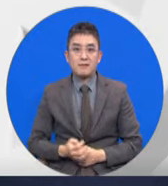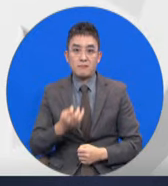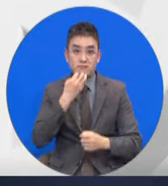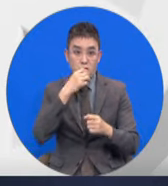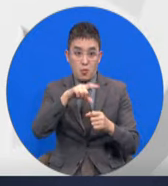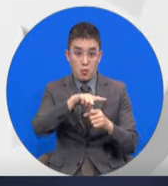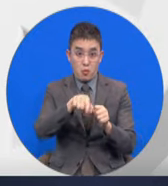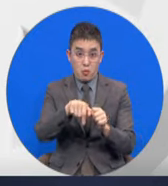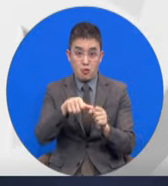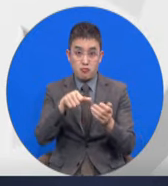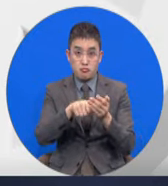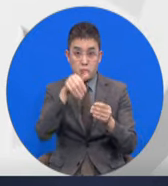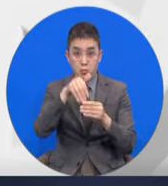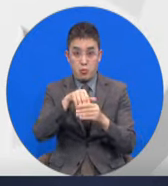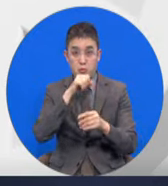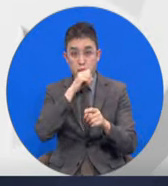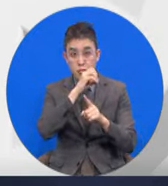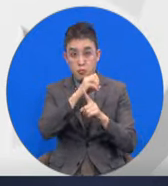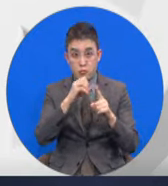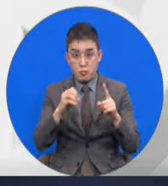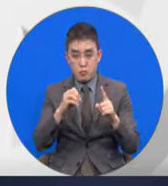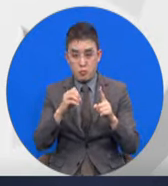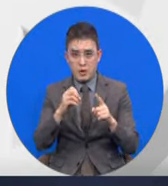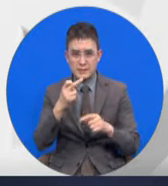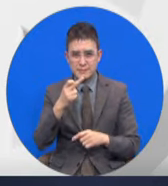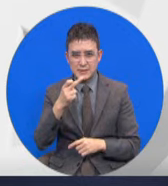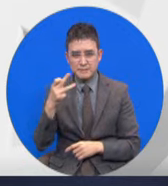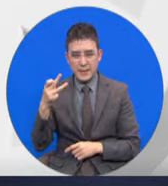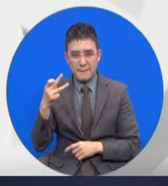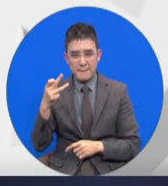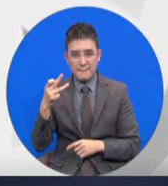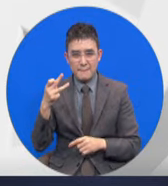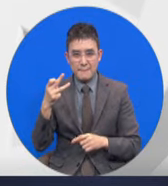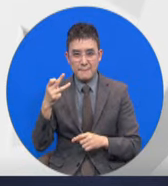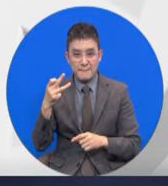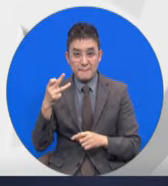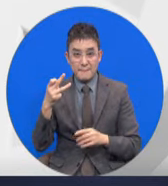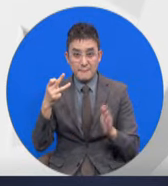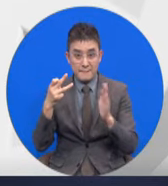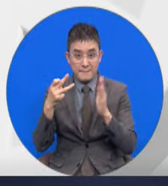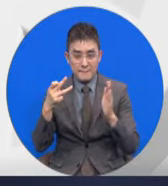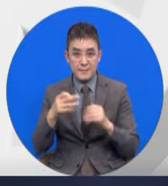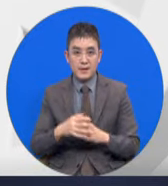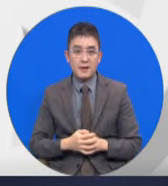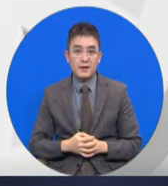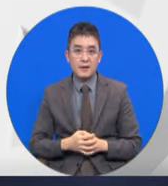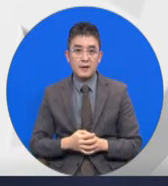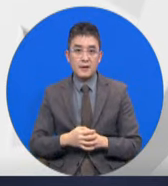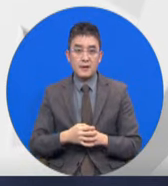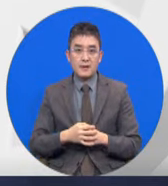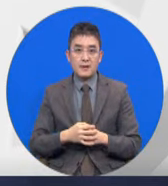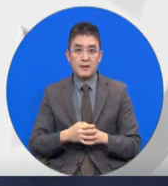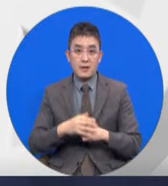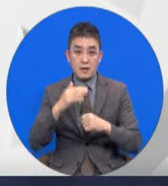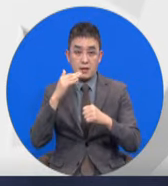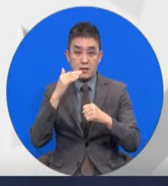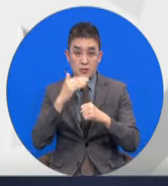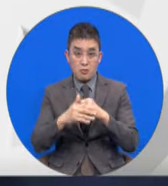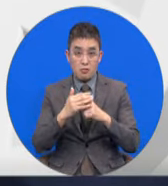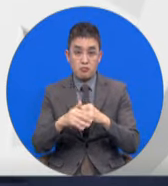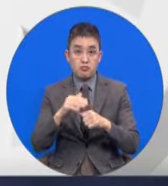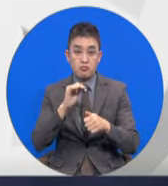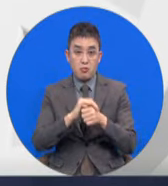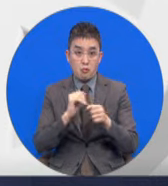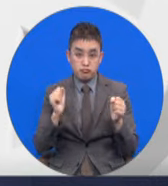수도권 투표율은 말하자면 12, 13%대가 되고 있고 대구 경북 투표율이나 충청도 투표율은 15%를